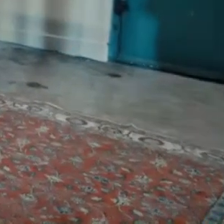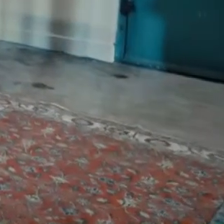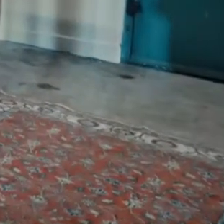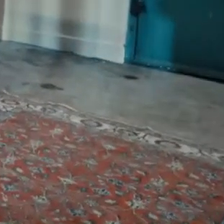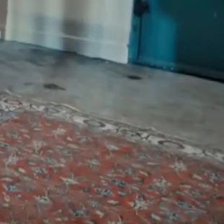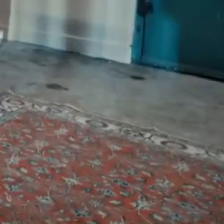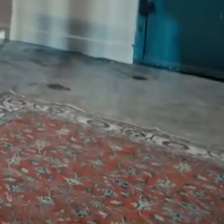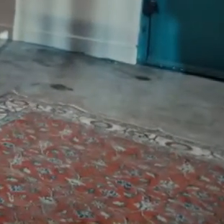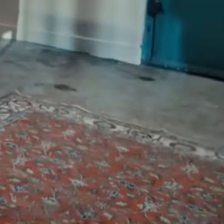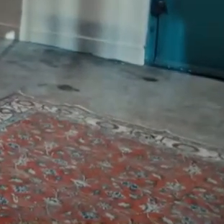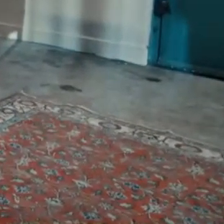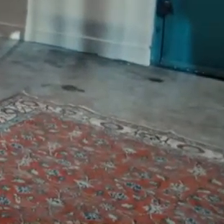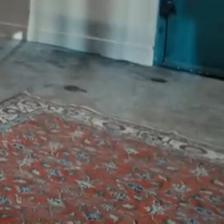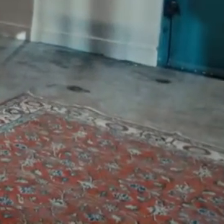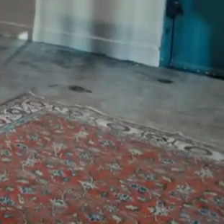bir abajur.